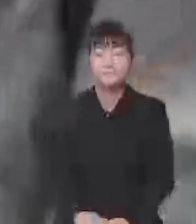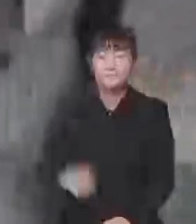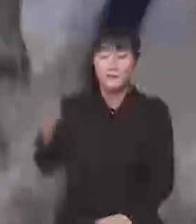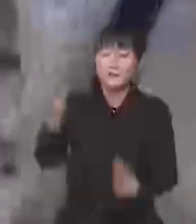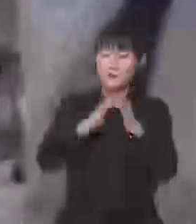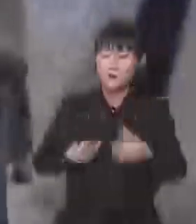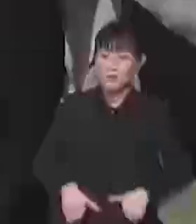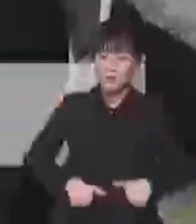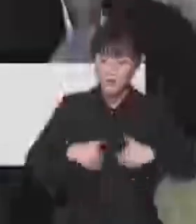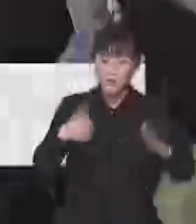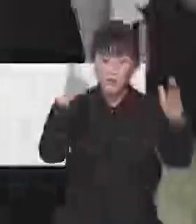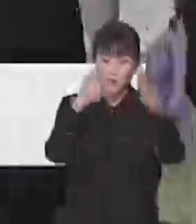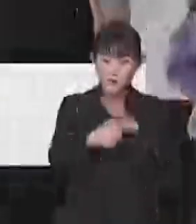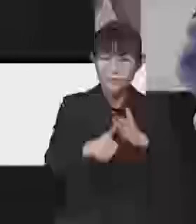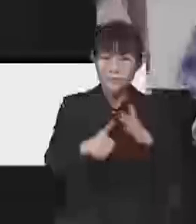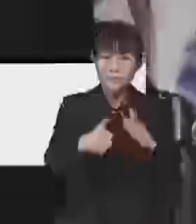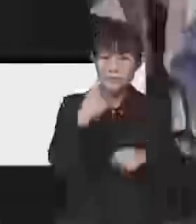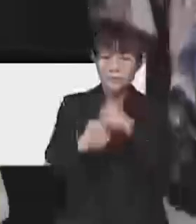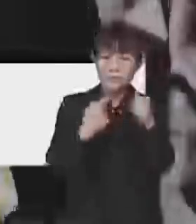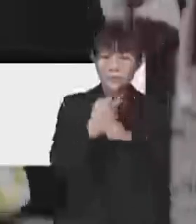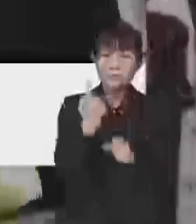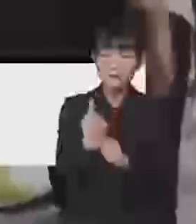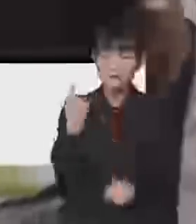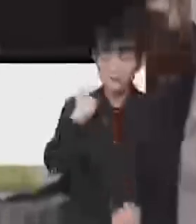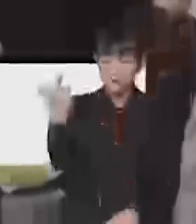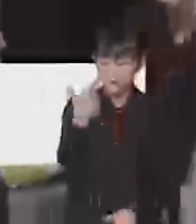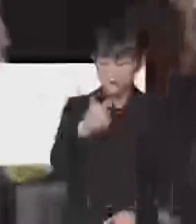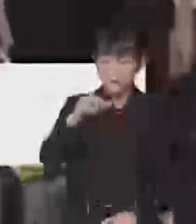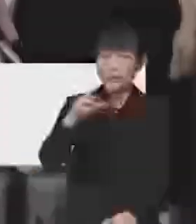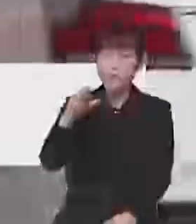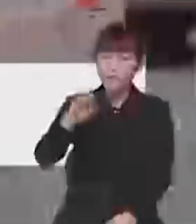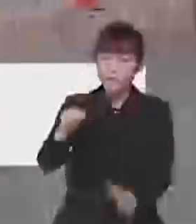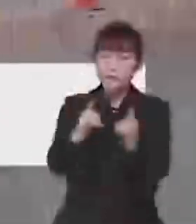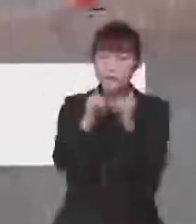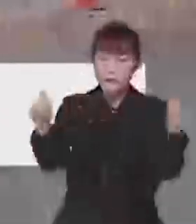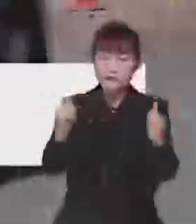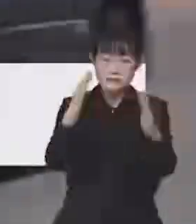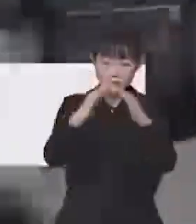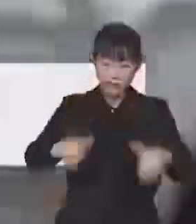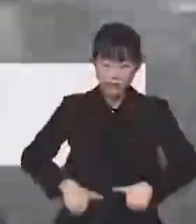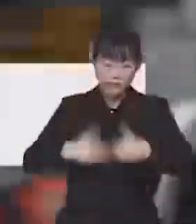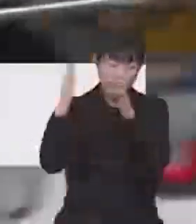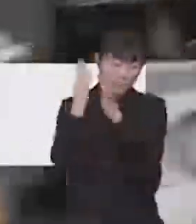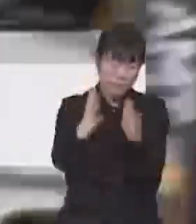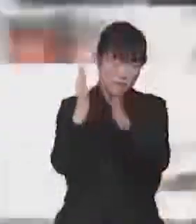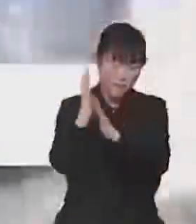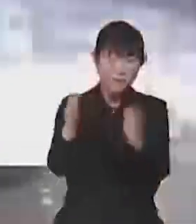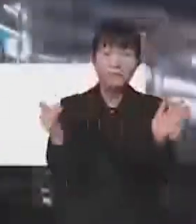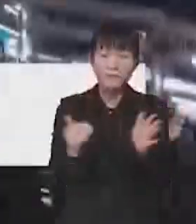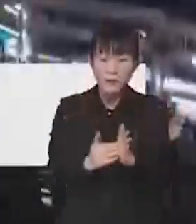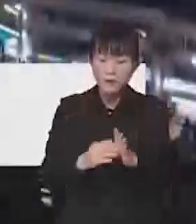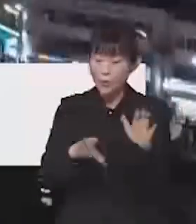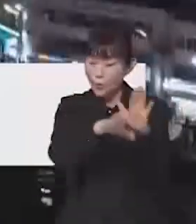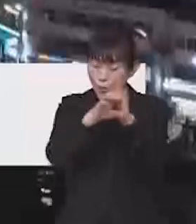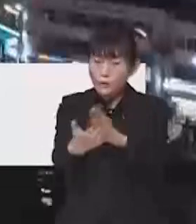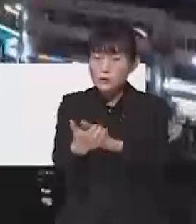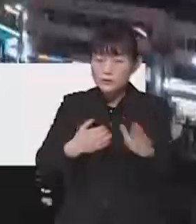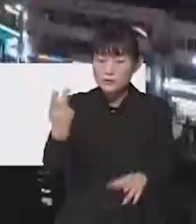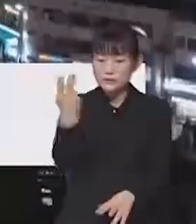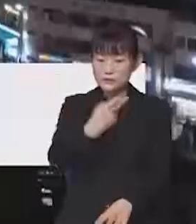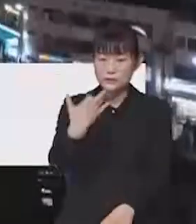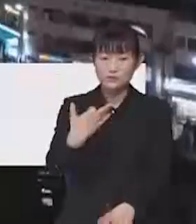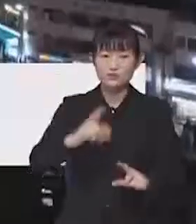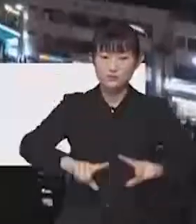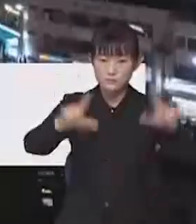전남 방문의 1년 차인 지난해 6천만 명의 국내외 관광객이 전남을 방문했습니다. 코로나 이전인